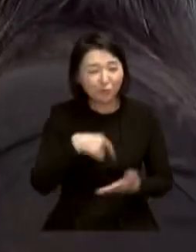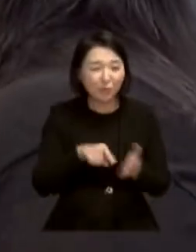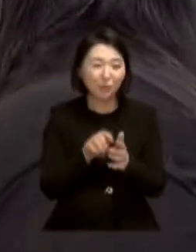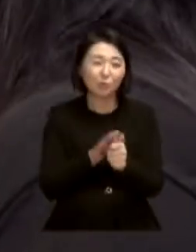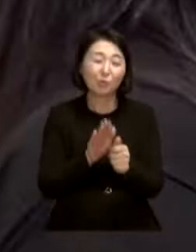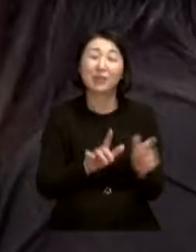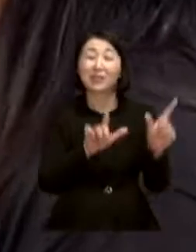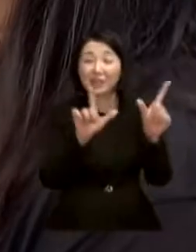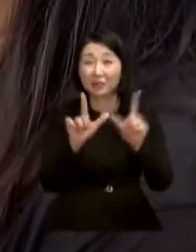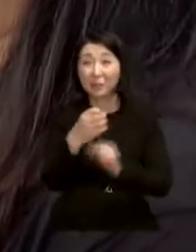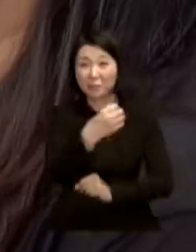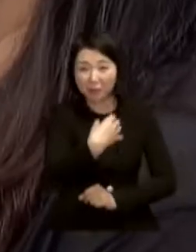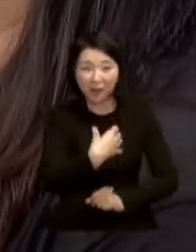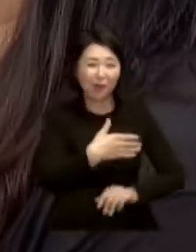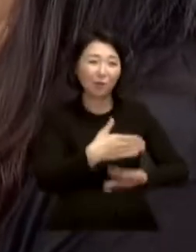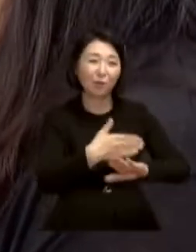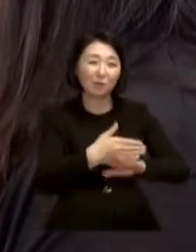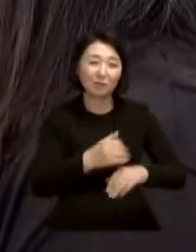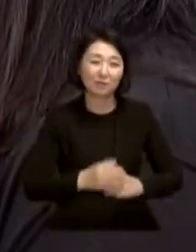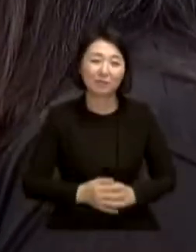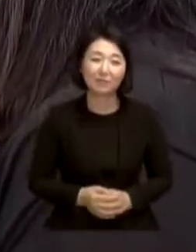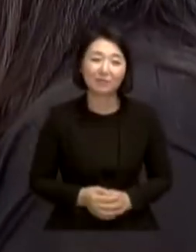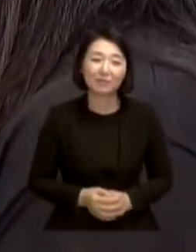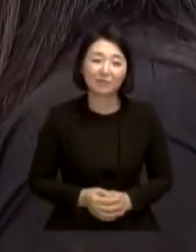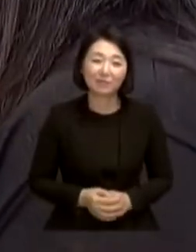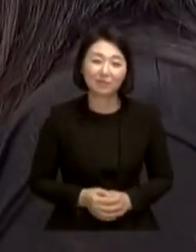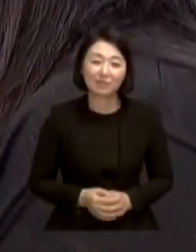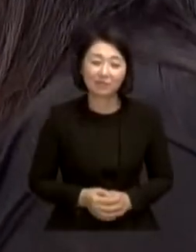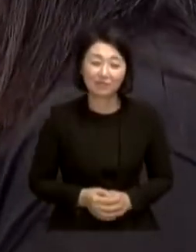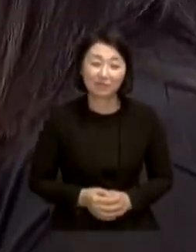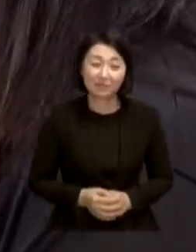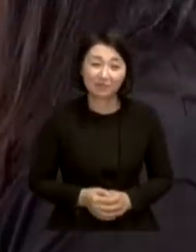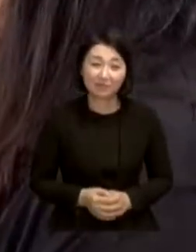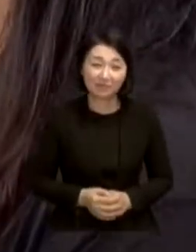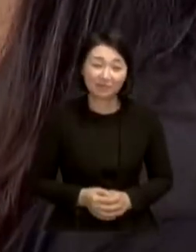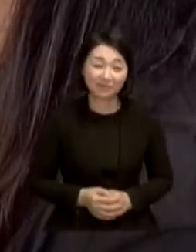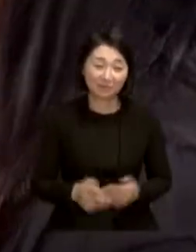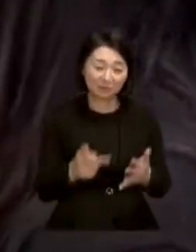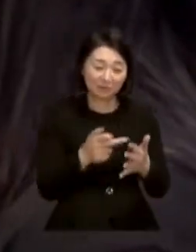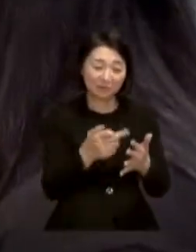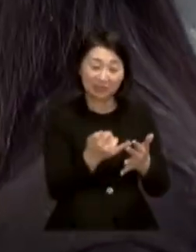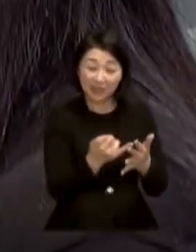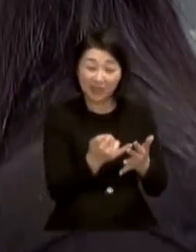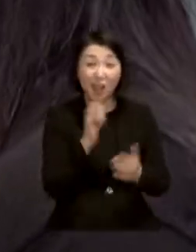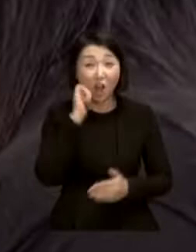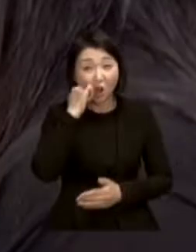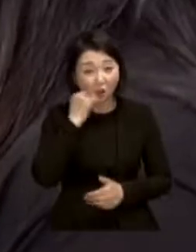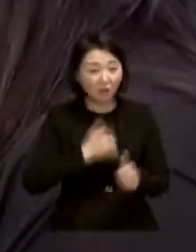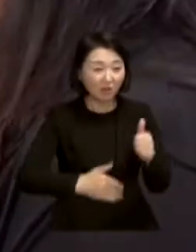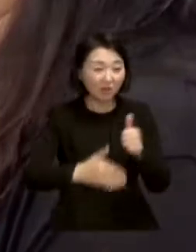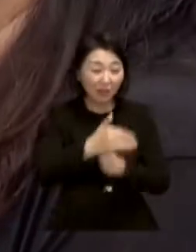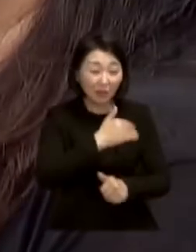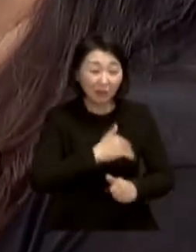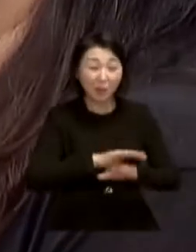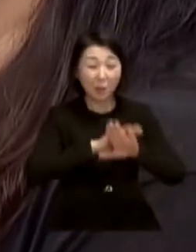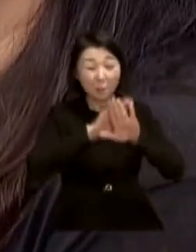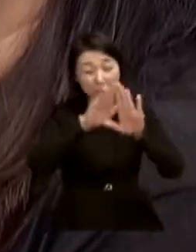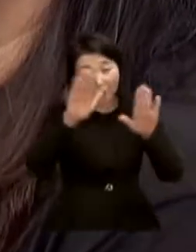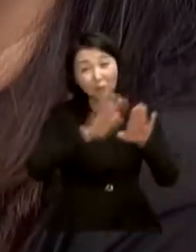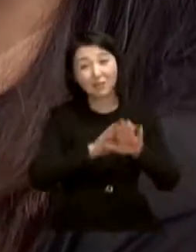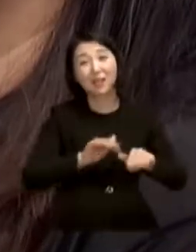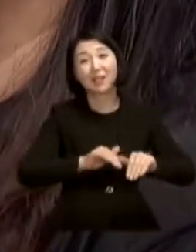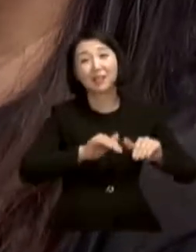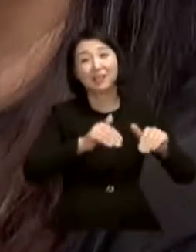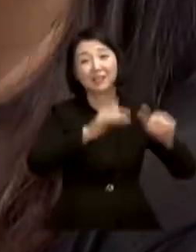감사하고 그런 마음이 있고 우리 누리는 항상 어려운 상황 속에서도 항상 밝고 명랑하게 자라준